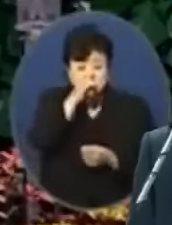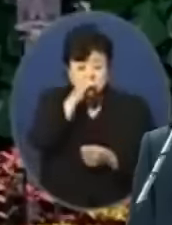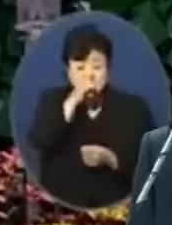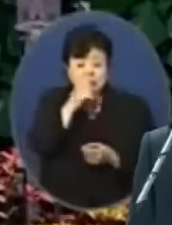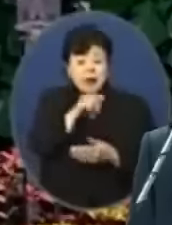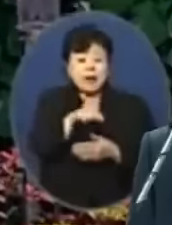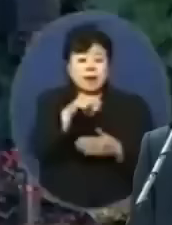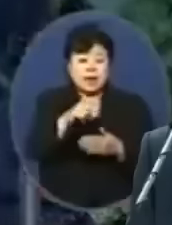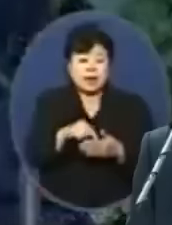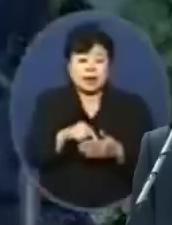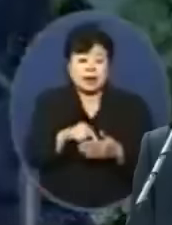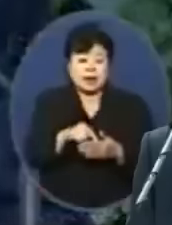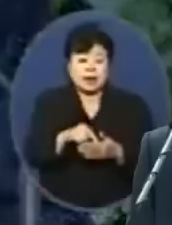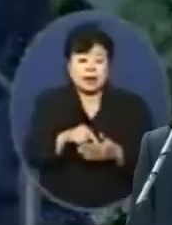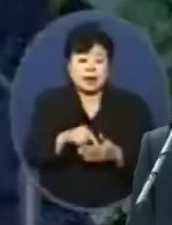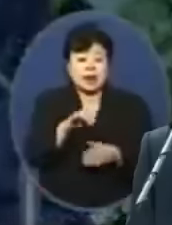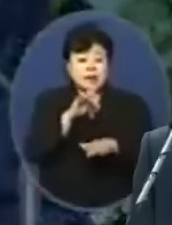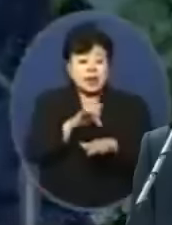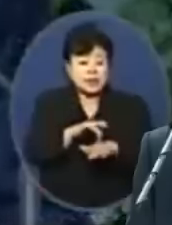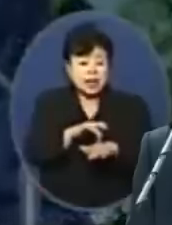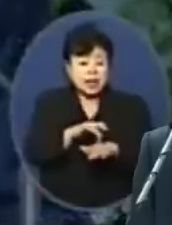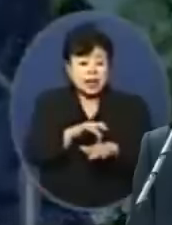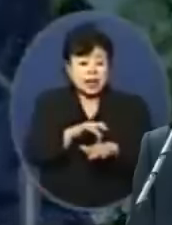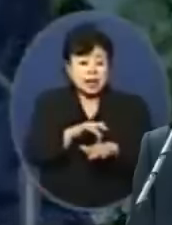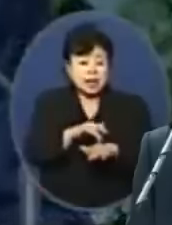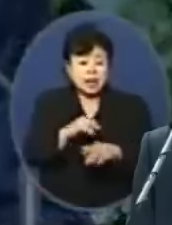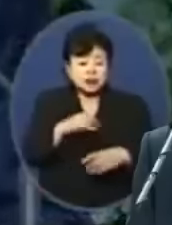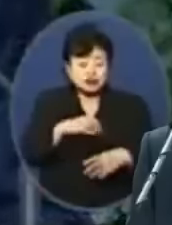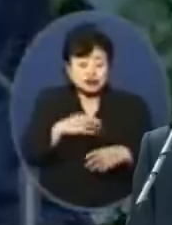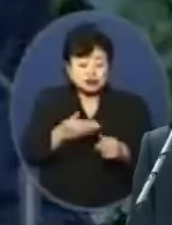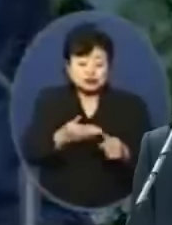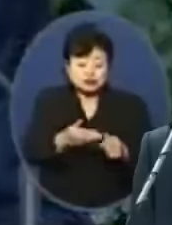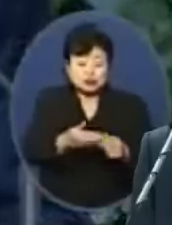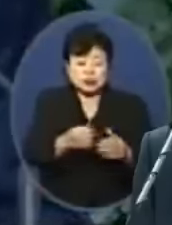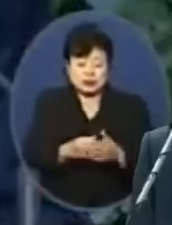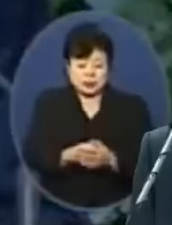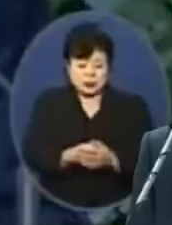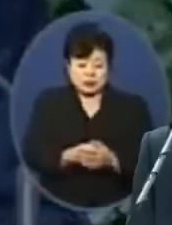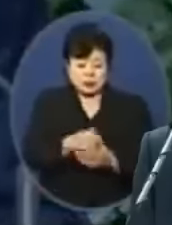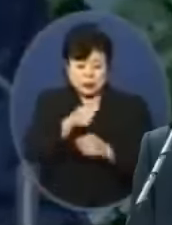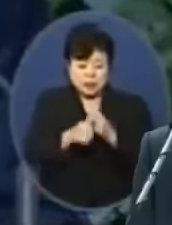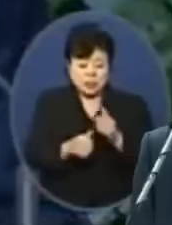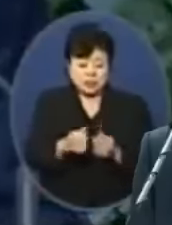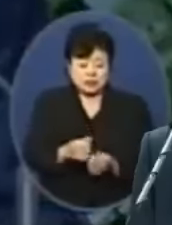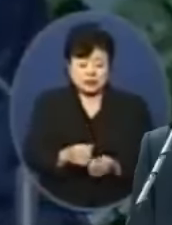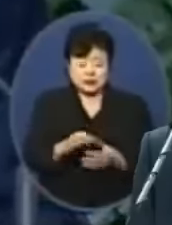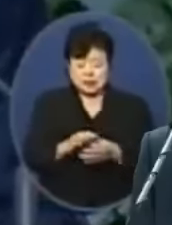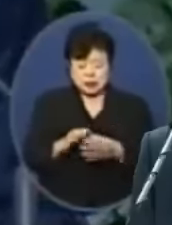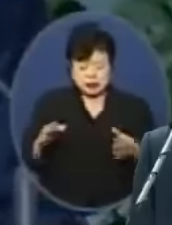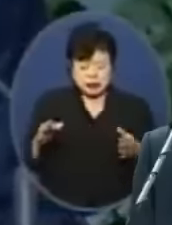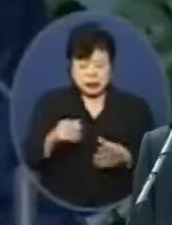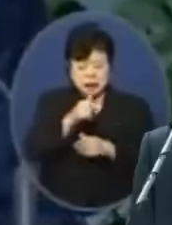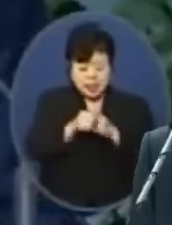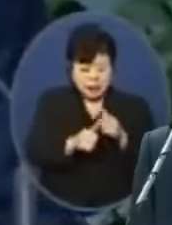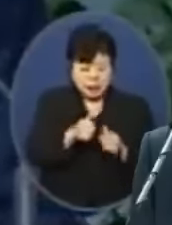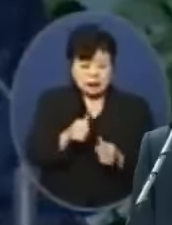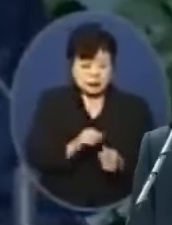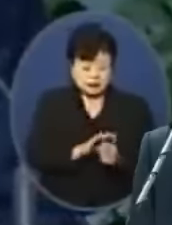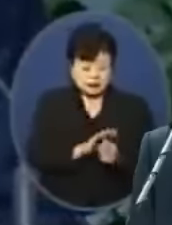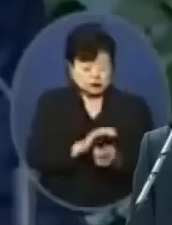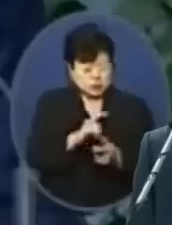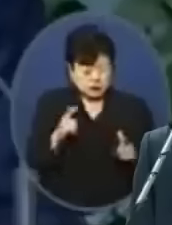그 마음속에 마귀가 늘 와서 두려움을 넣어주었습니다. 너는 하나님과 상관없다. 하나님이 너를 사랑하지